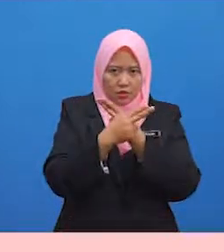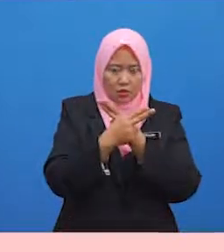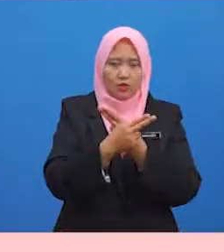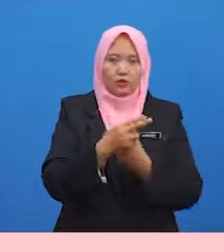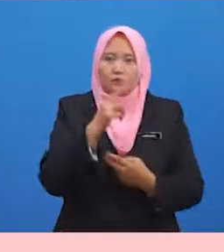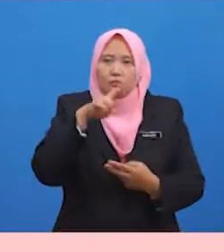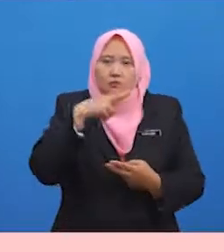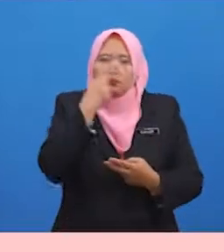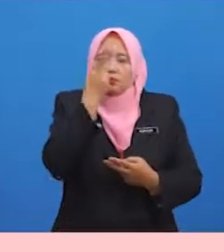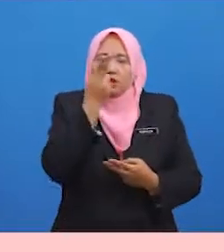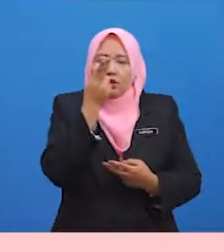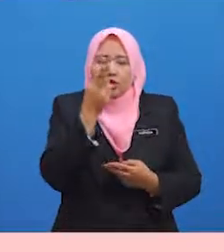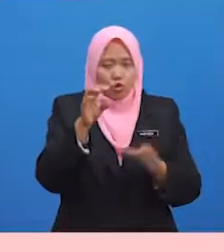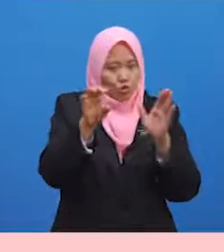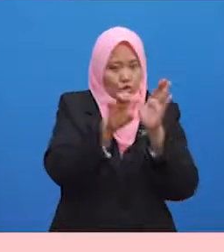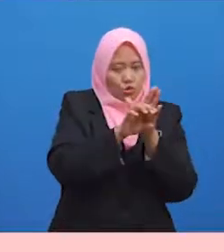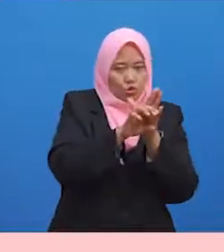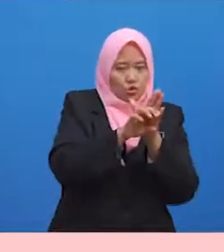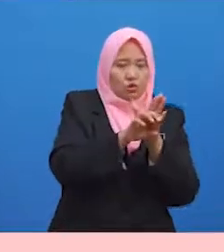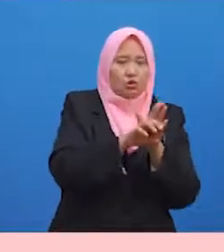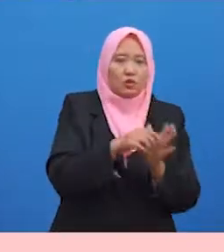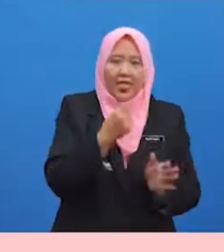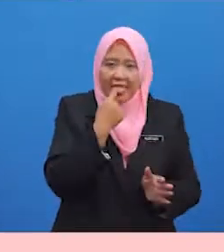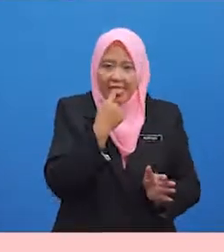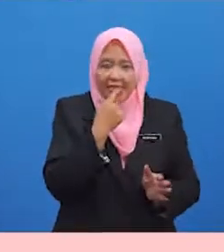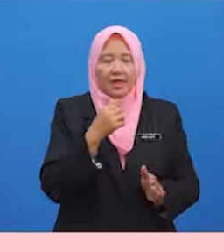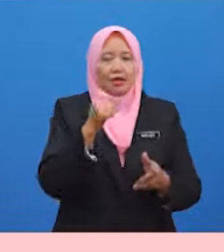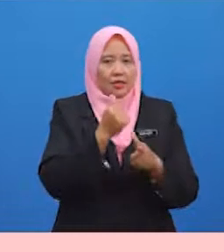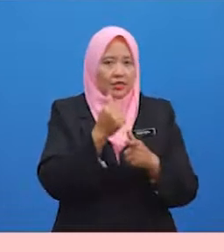laluan pernafasan atau gigi palsu yang tertanggal.